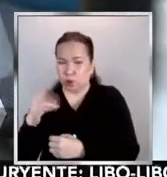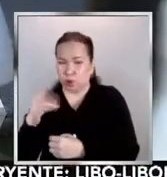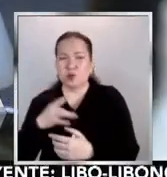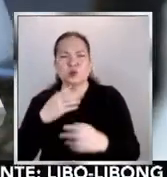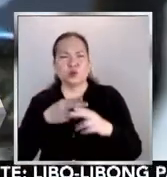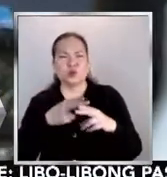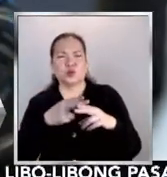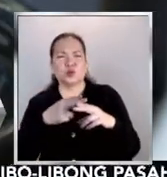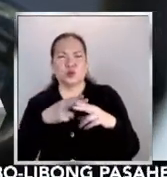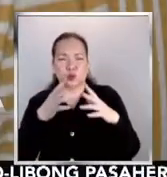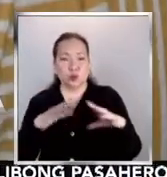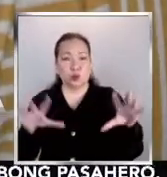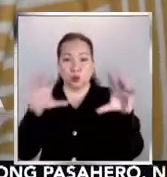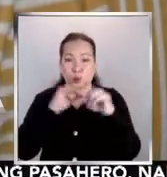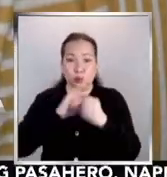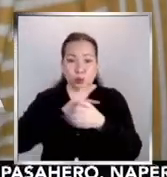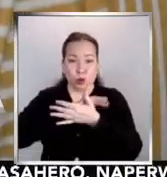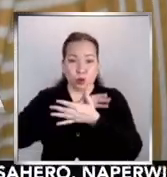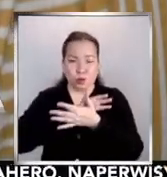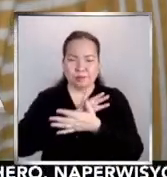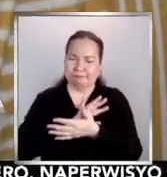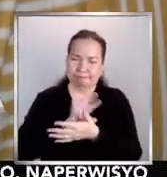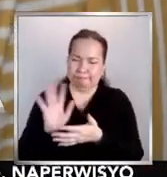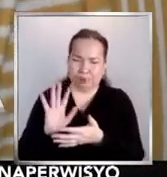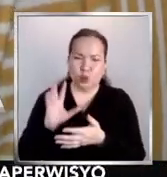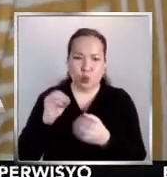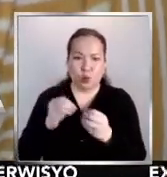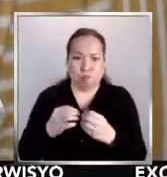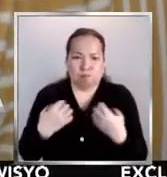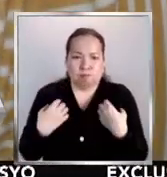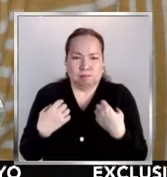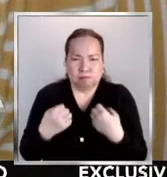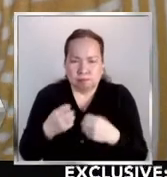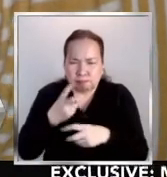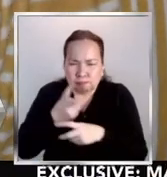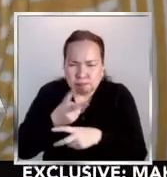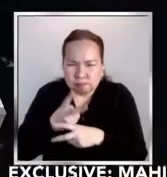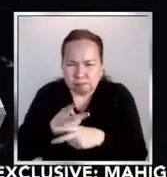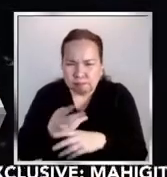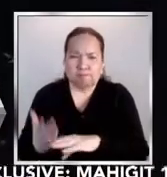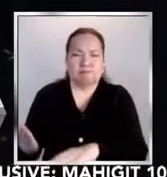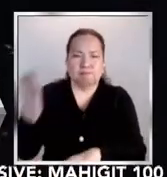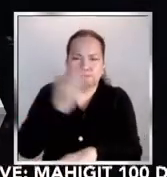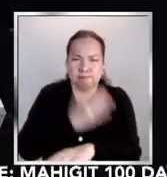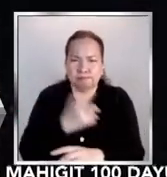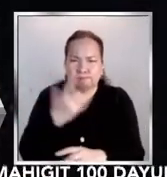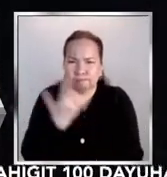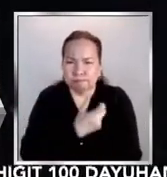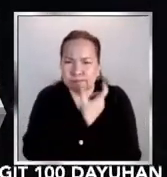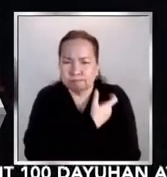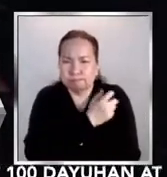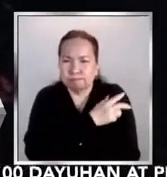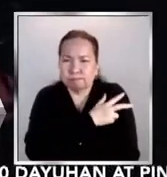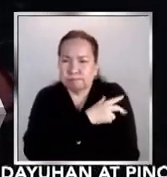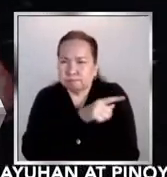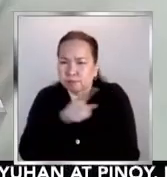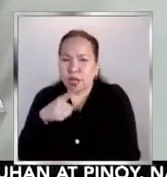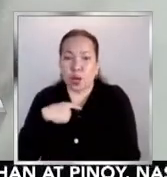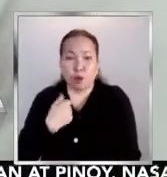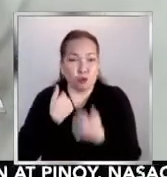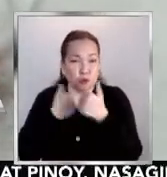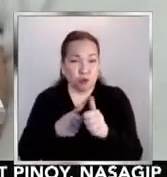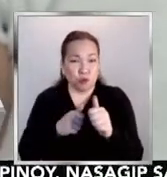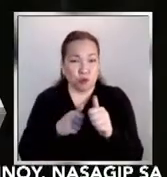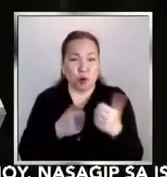pandemya. Lalo raw aniyang dapat palakasin ang bakunahan at patuloy na sundin ang minimum public health